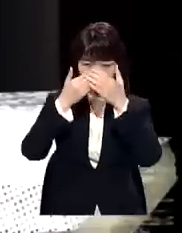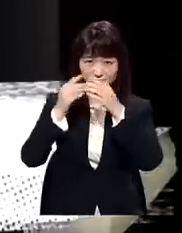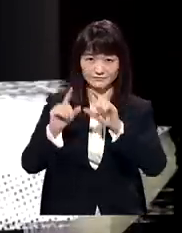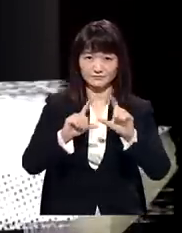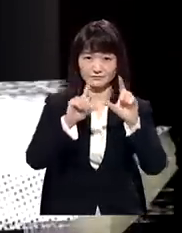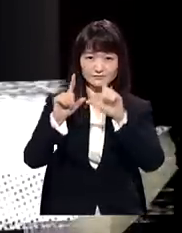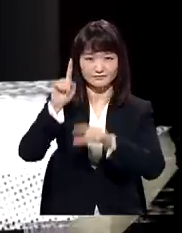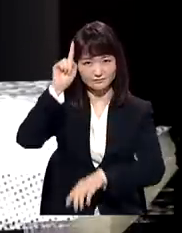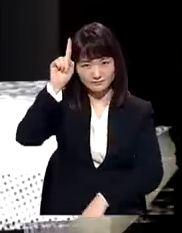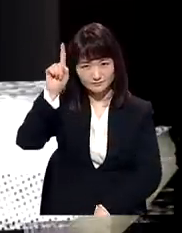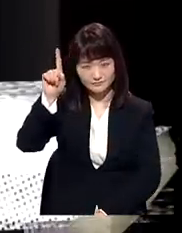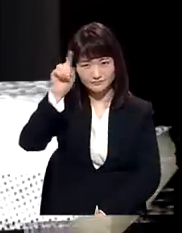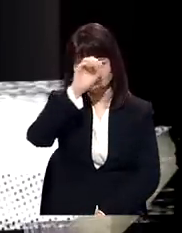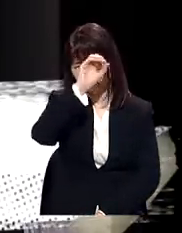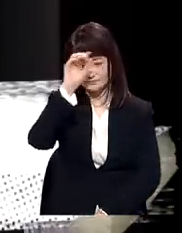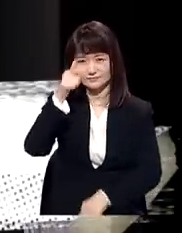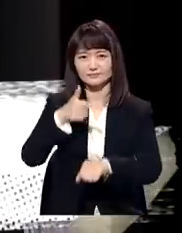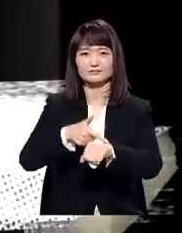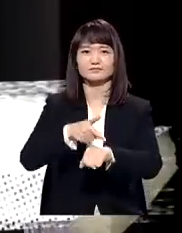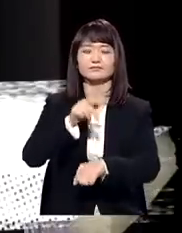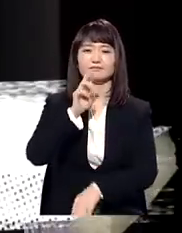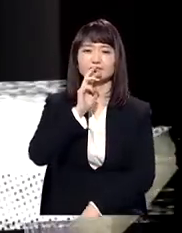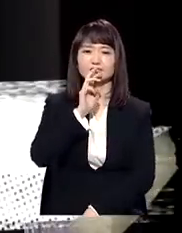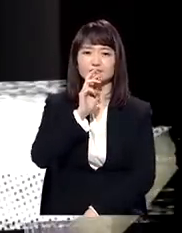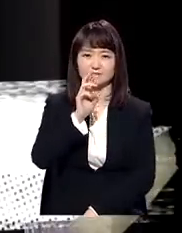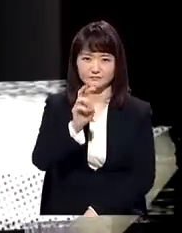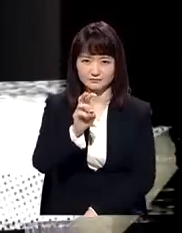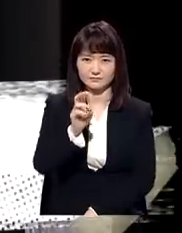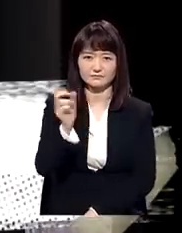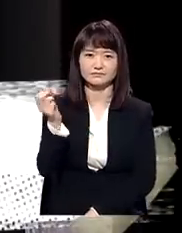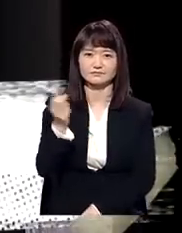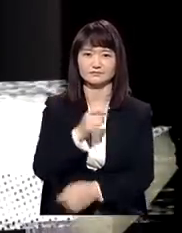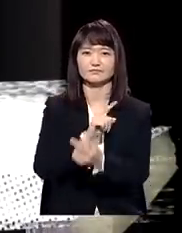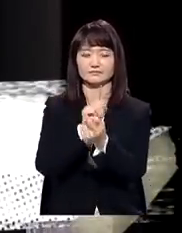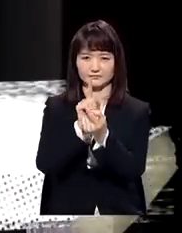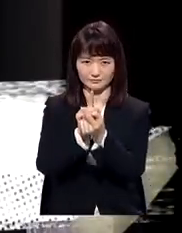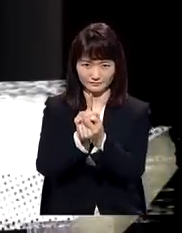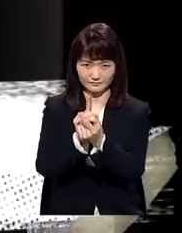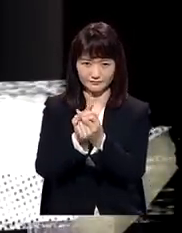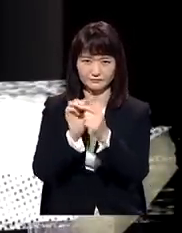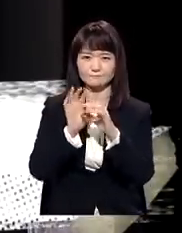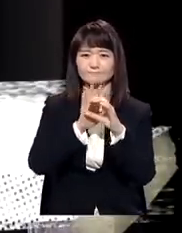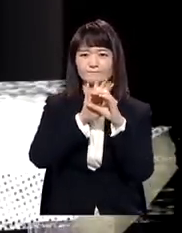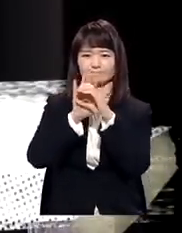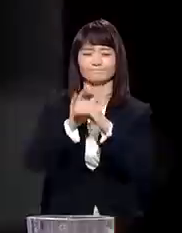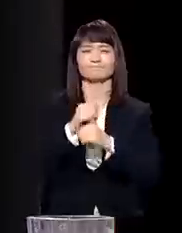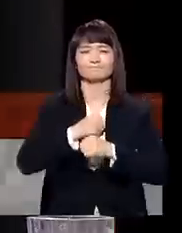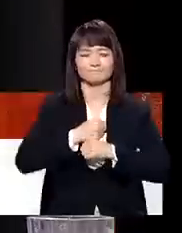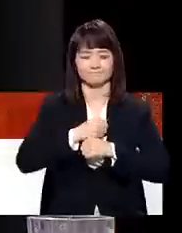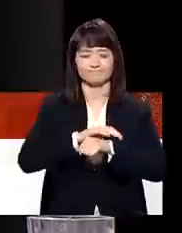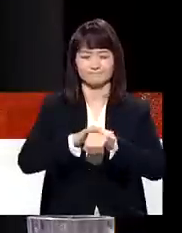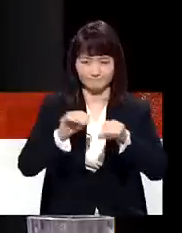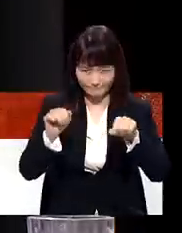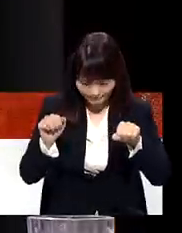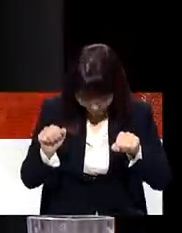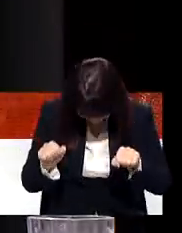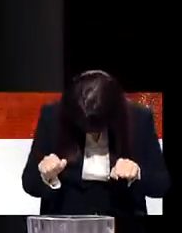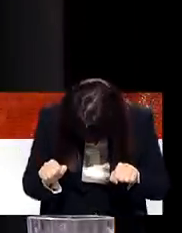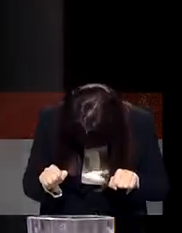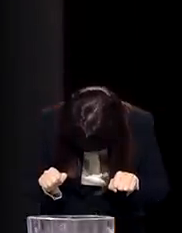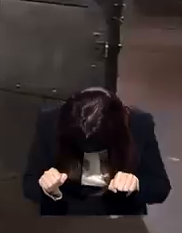보내시고요 저희는 내일도 별이 6개 반 4반 6반 저녁 6시 반에 다시 옵니다 자다 깨는 코로나 주심